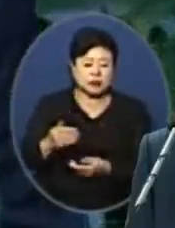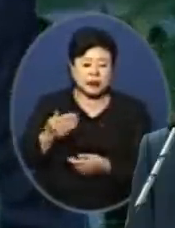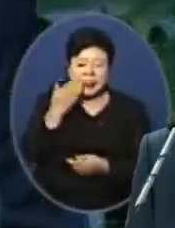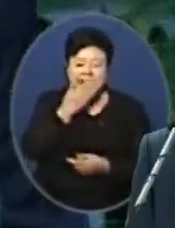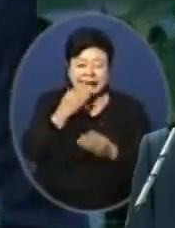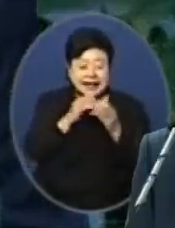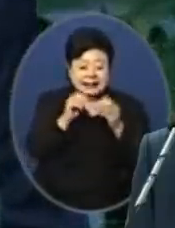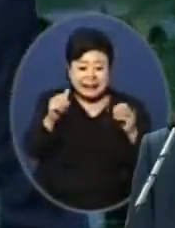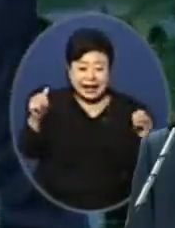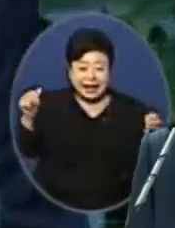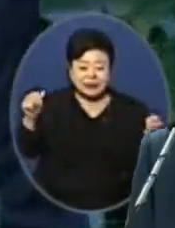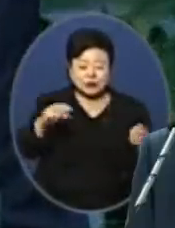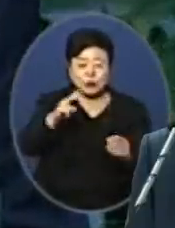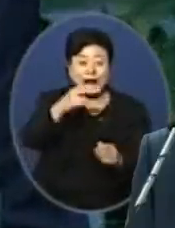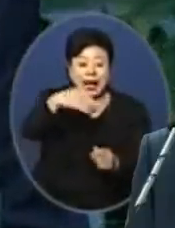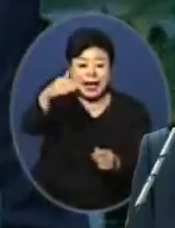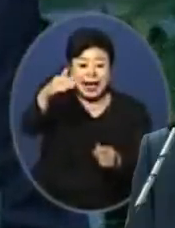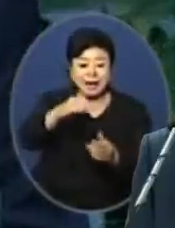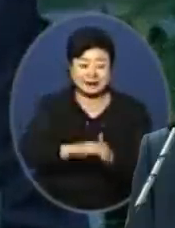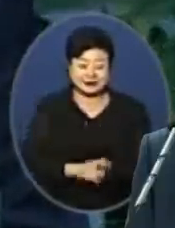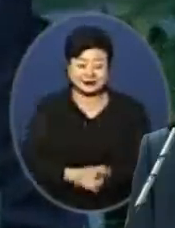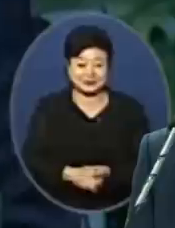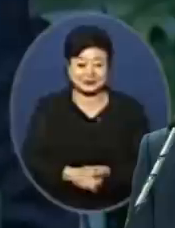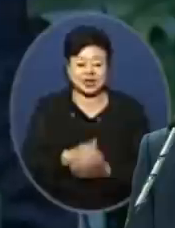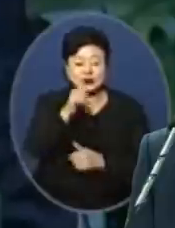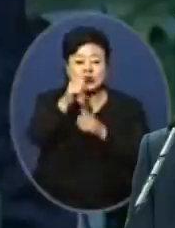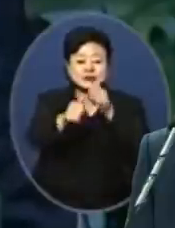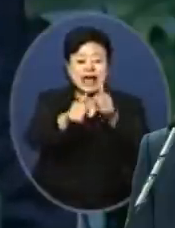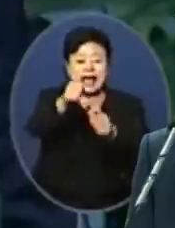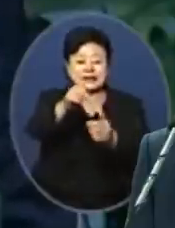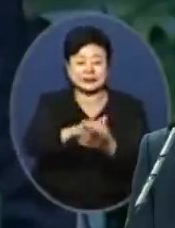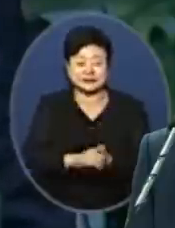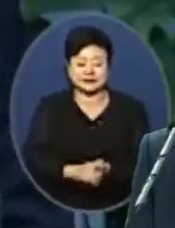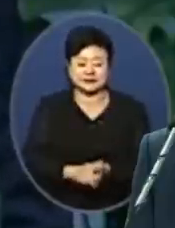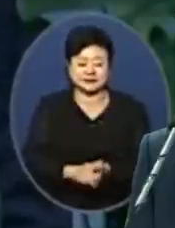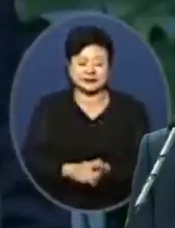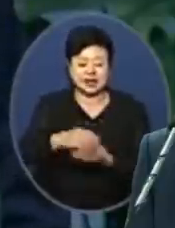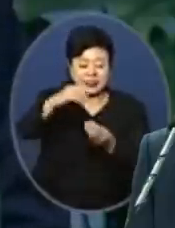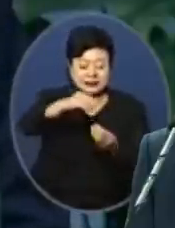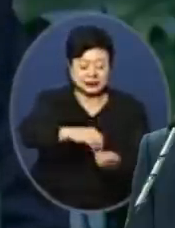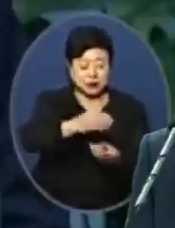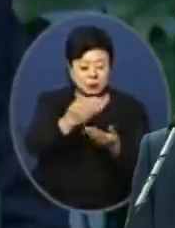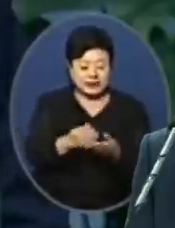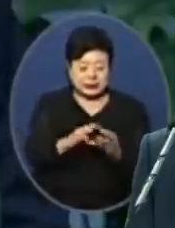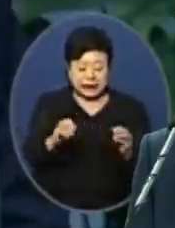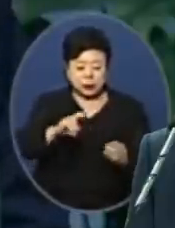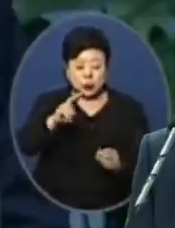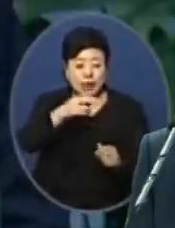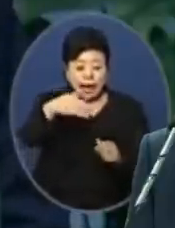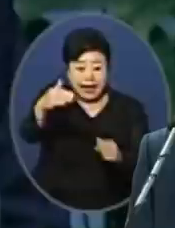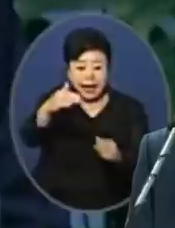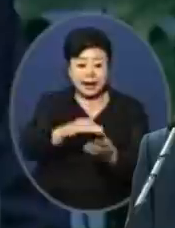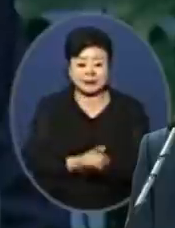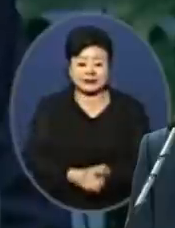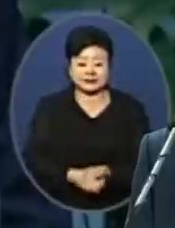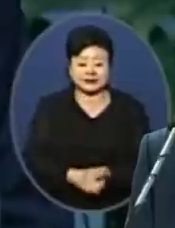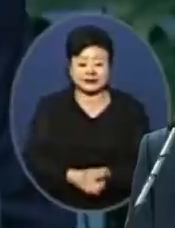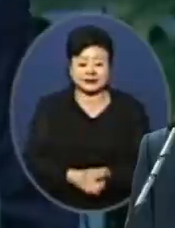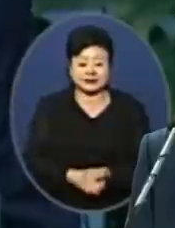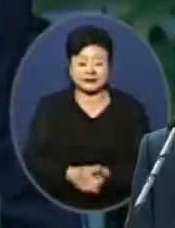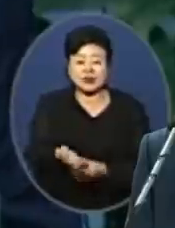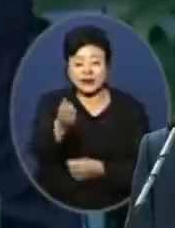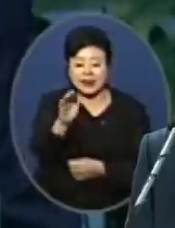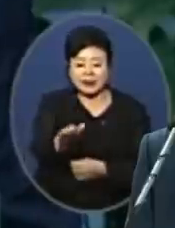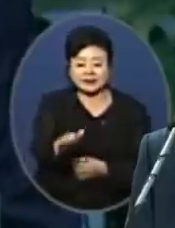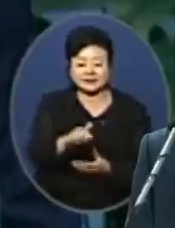땅으로 돌아가라. 조상이 상속받은 그 땅으로 돌아가라고 했습니다.